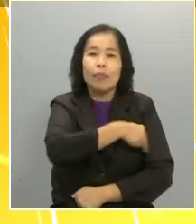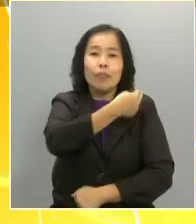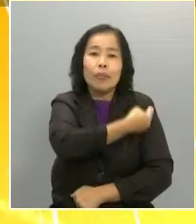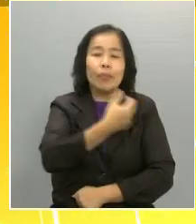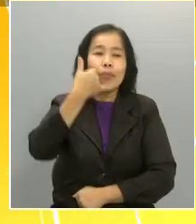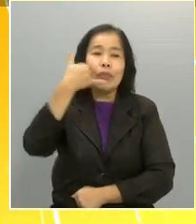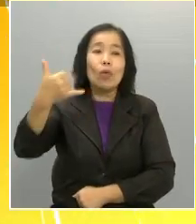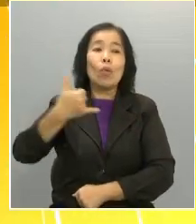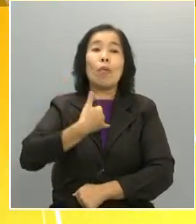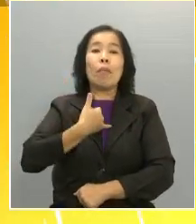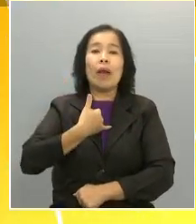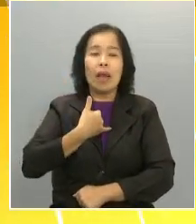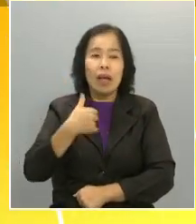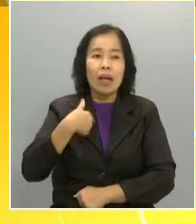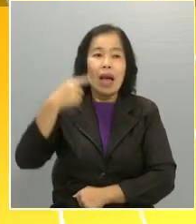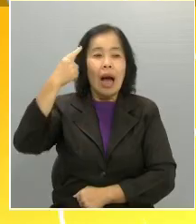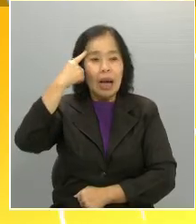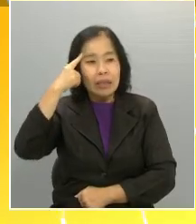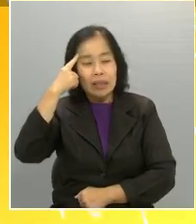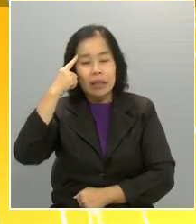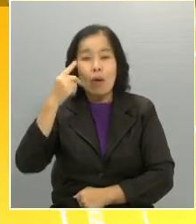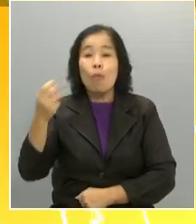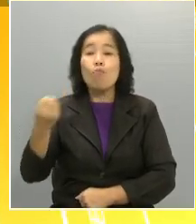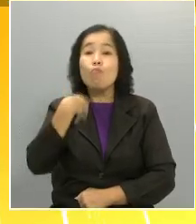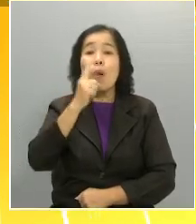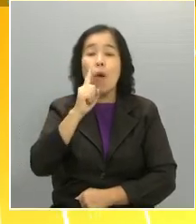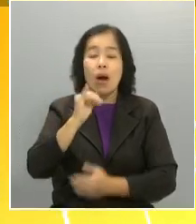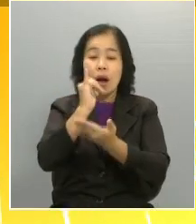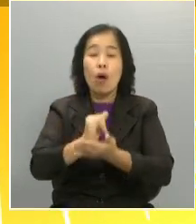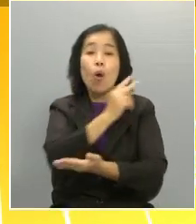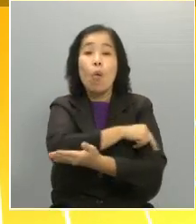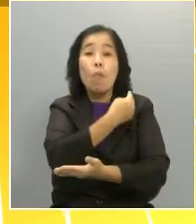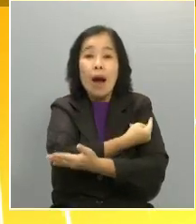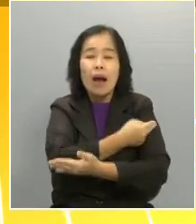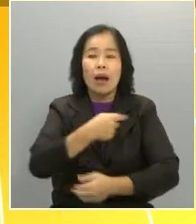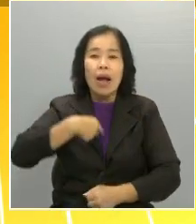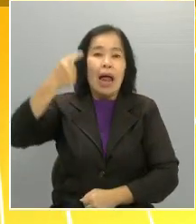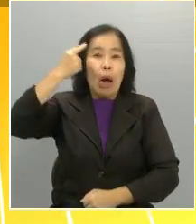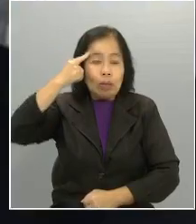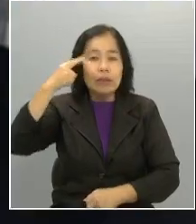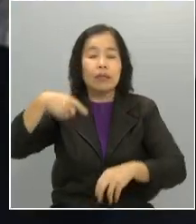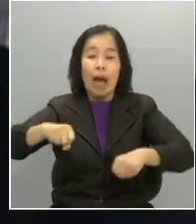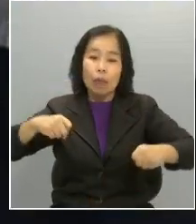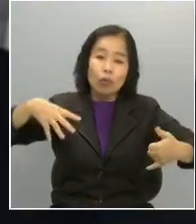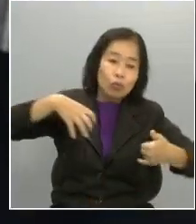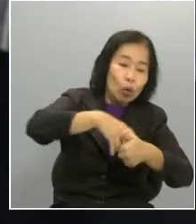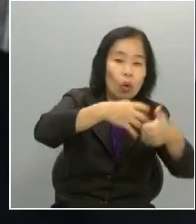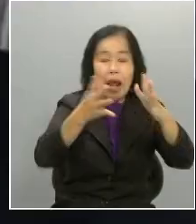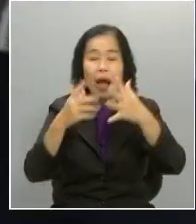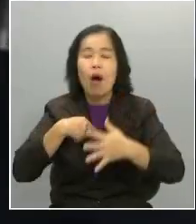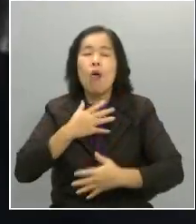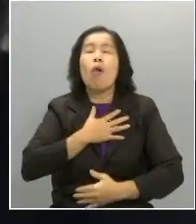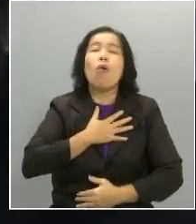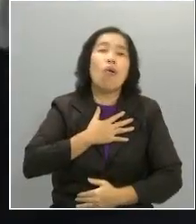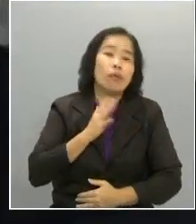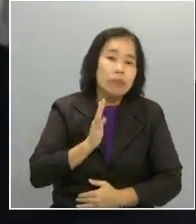านก็โทรไปเขาบอกว่าเขานอนโรงพยาบาลก็เลยไม่ถามเพราะตกใจพูดอะไรไม่ได้เลยก็ลูกสาวคนโตเลย